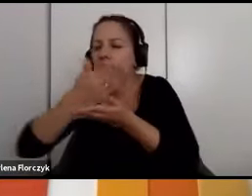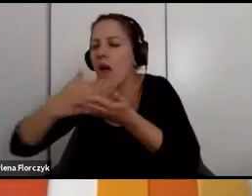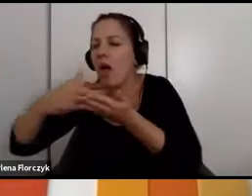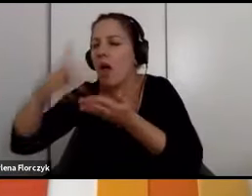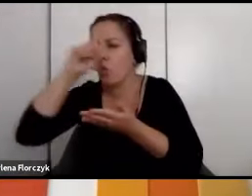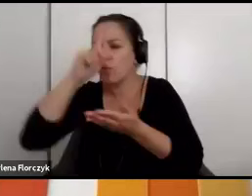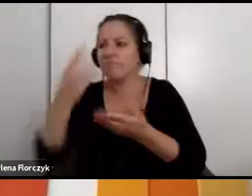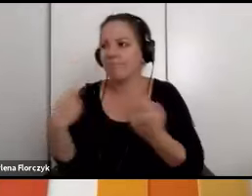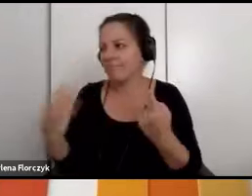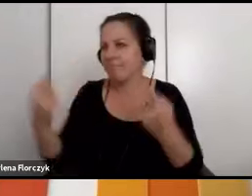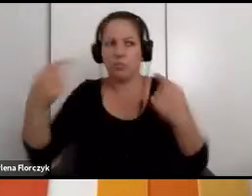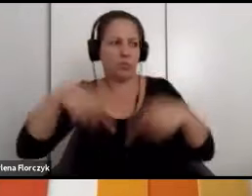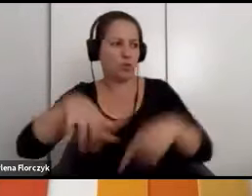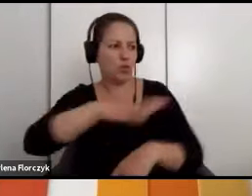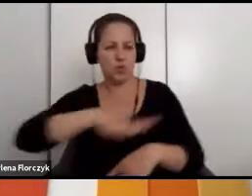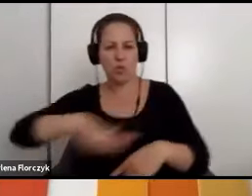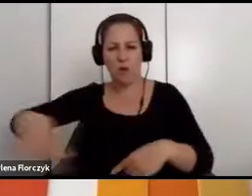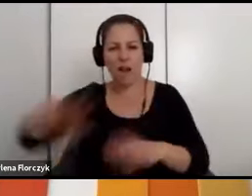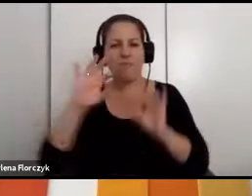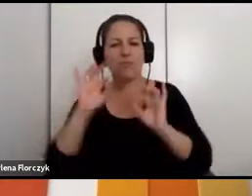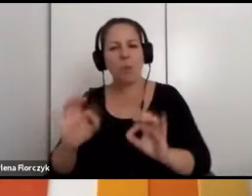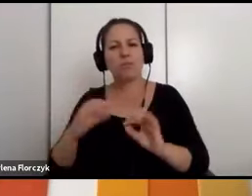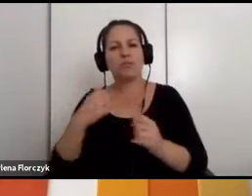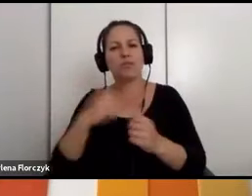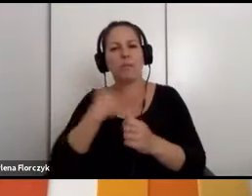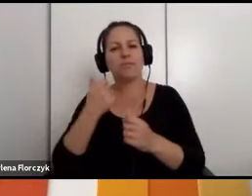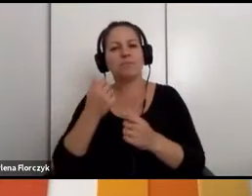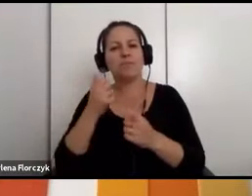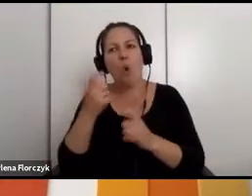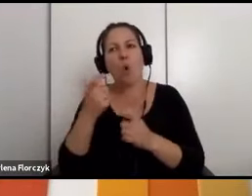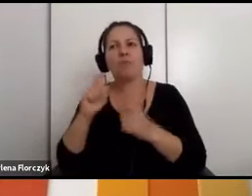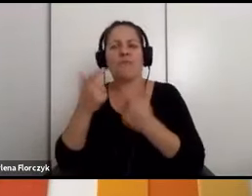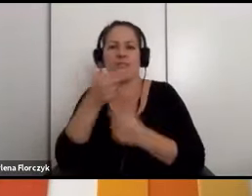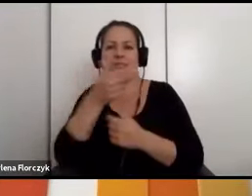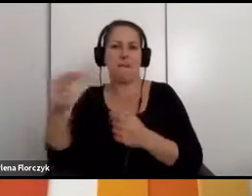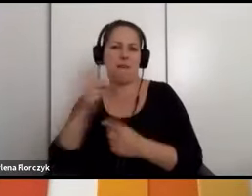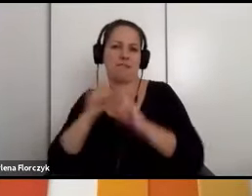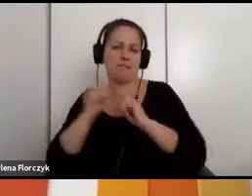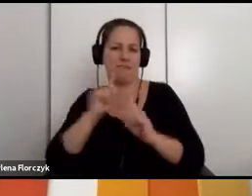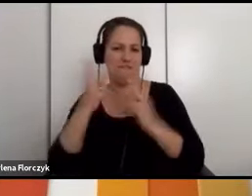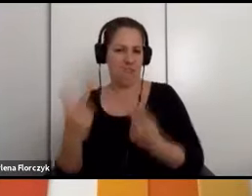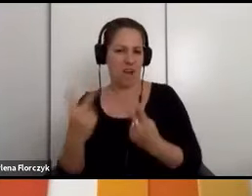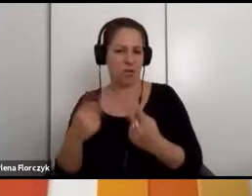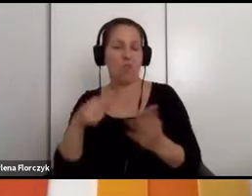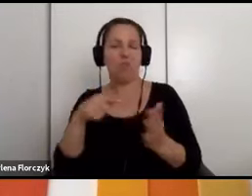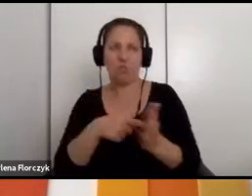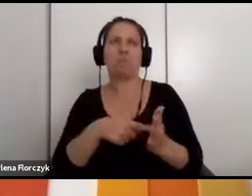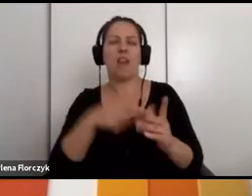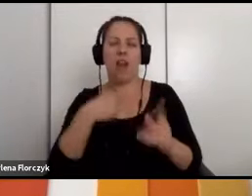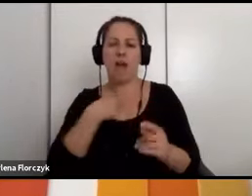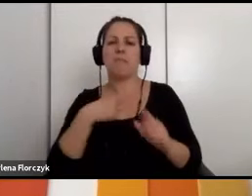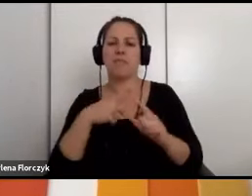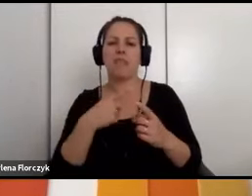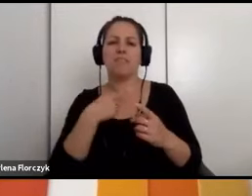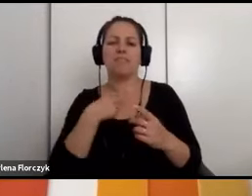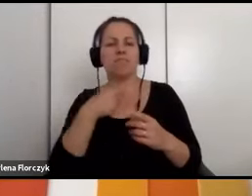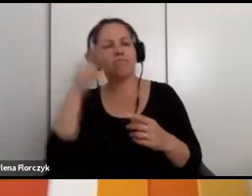nami przyszła, jest dobrym punktem wyjścia, żeby o czymś ważnym porozmawiać. To jest dla mnie to, co z